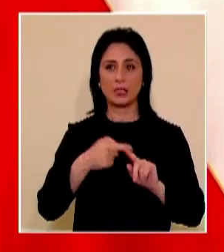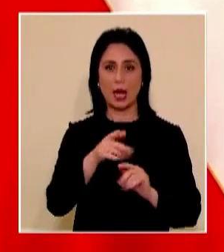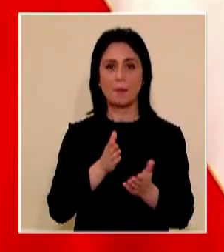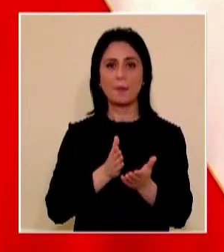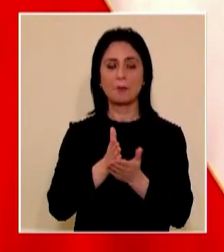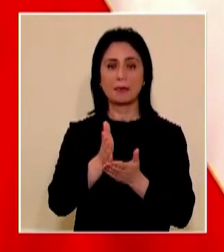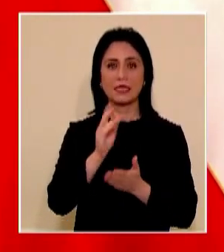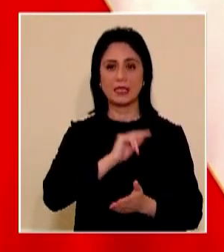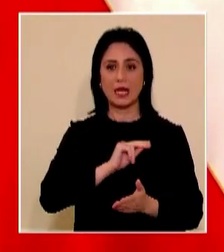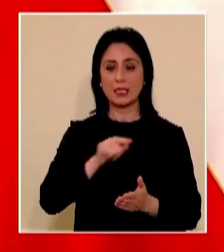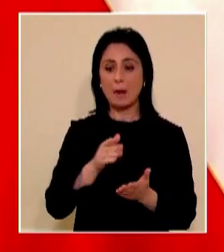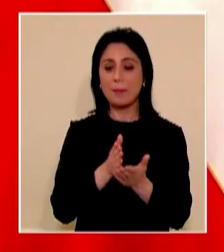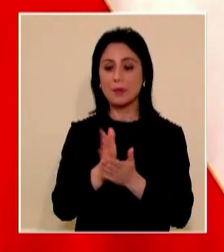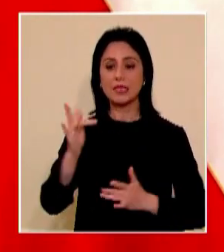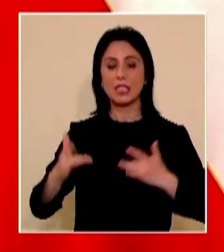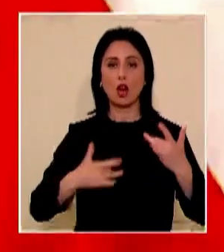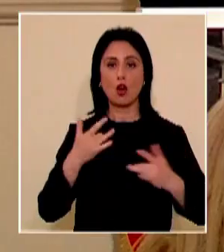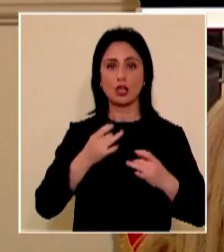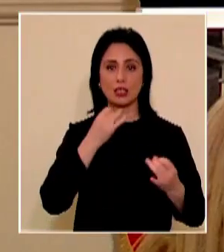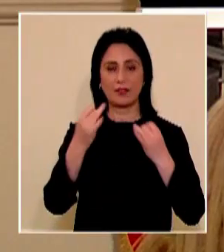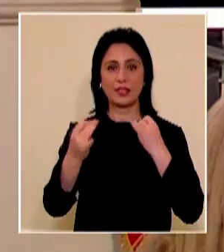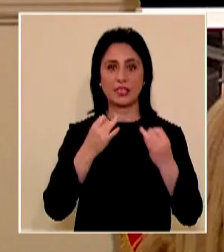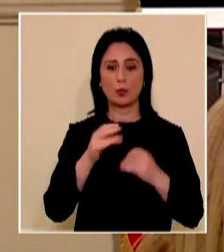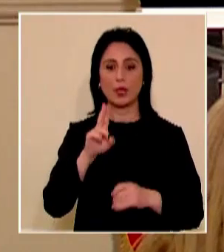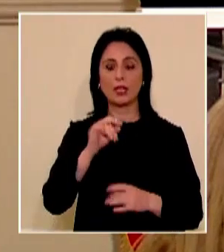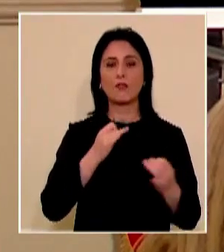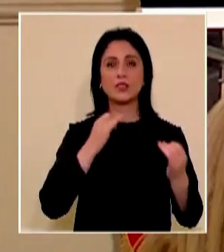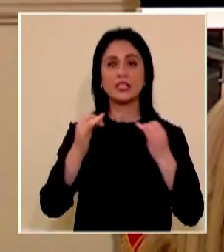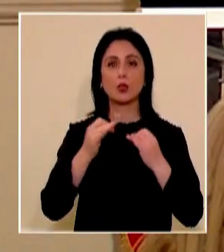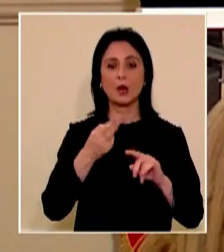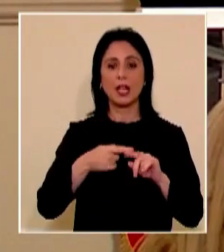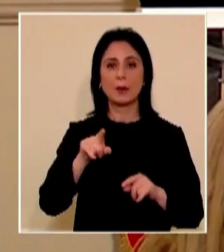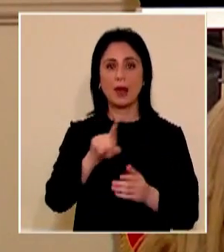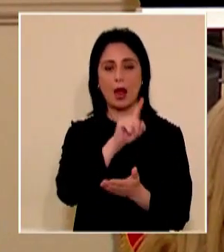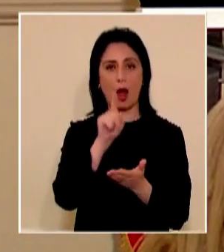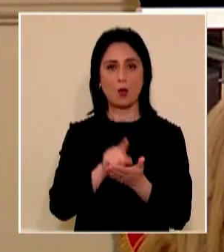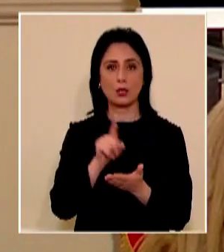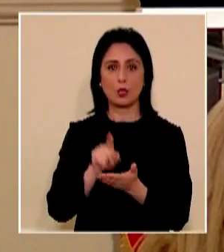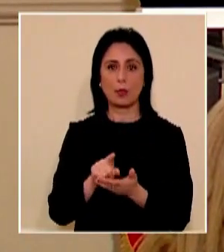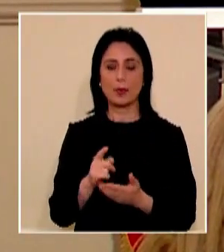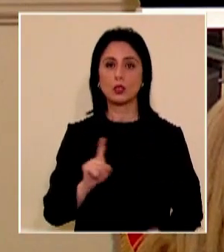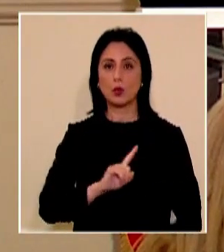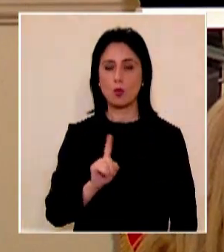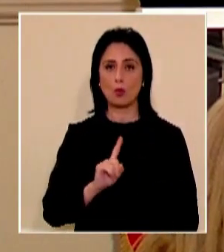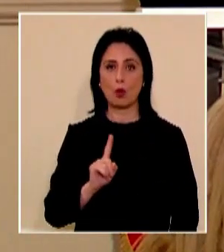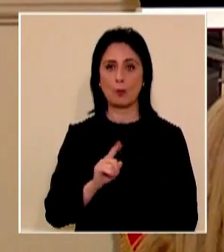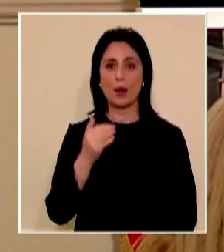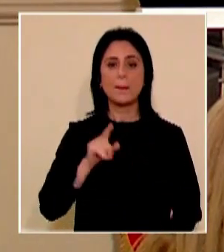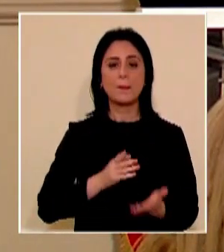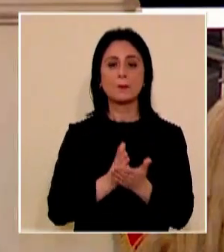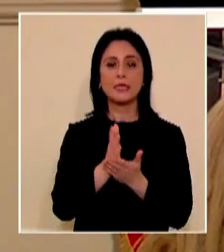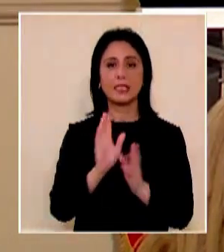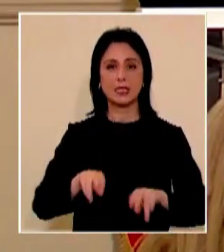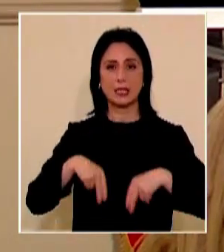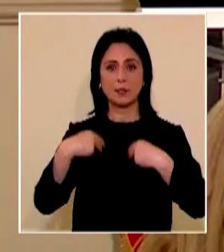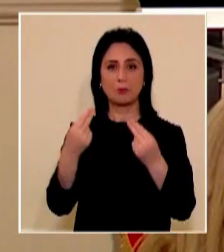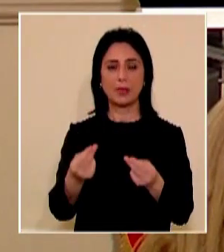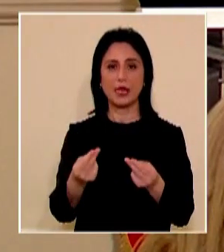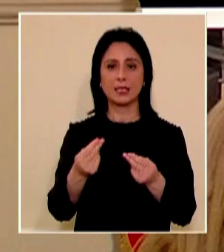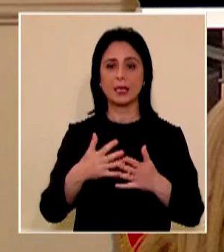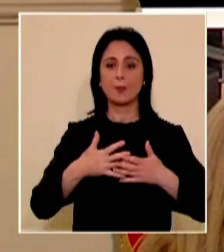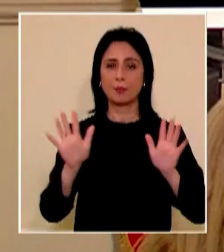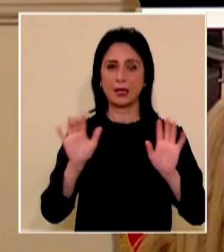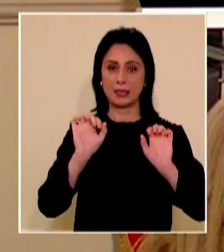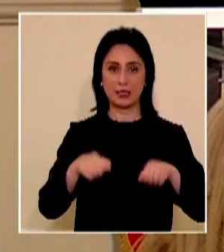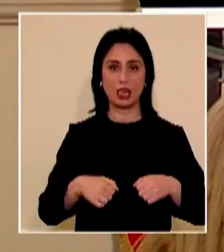tej chwili szefem misji obserwacyjnej jest Polak i o tym, że